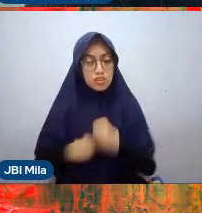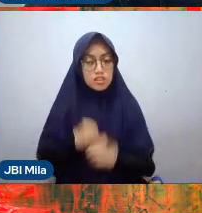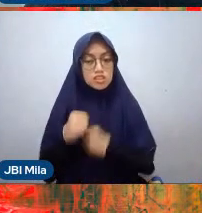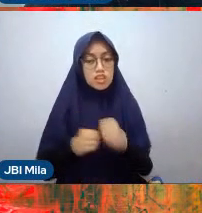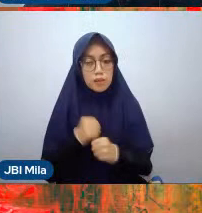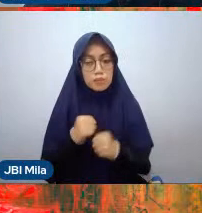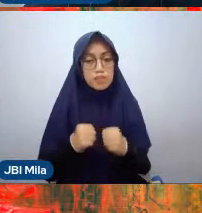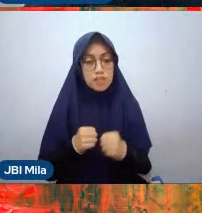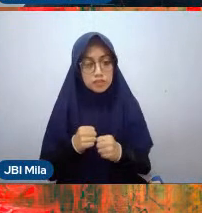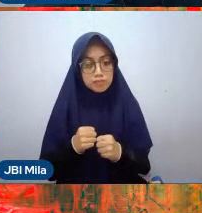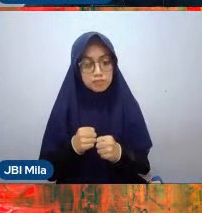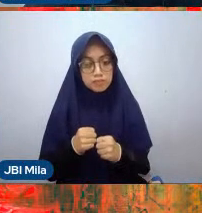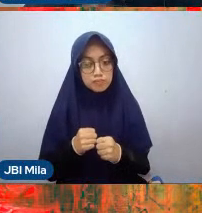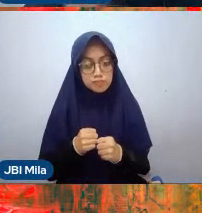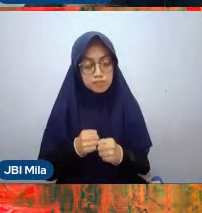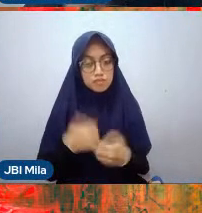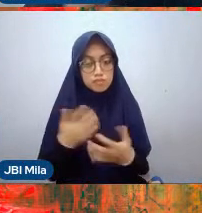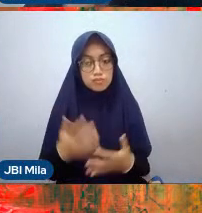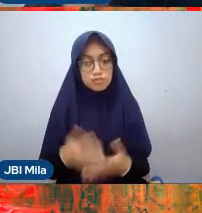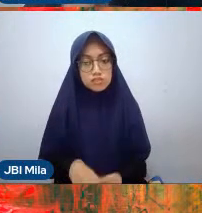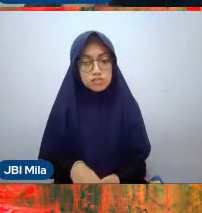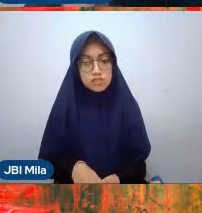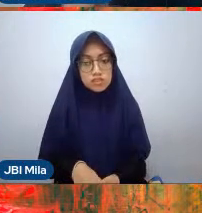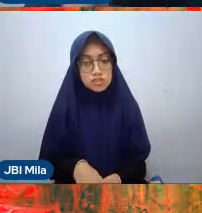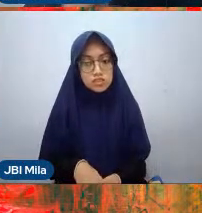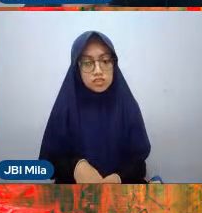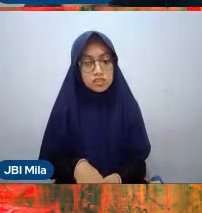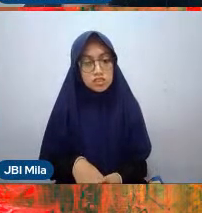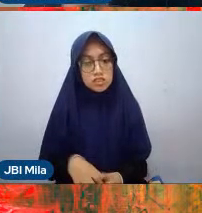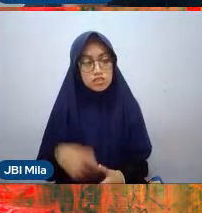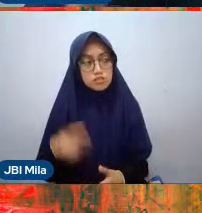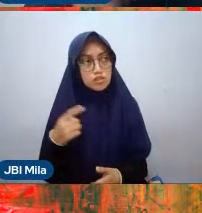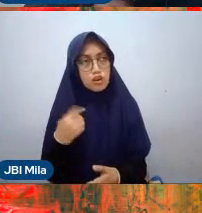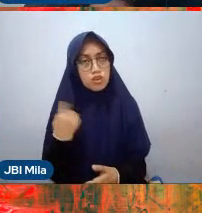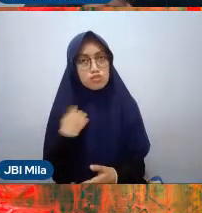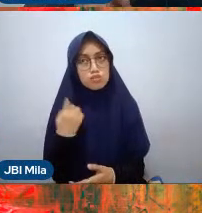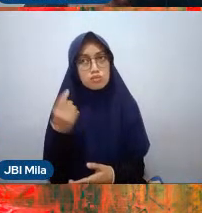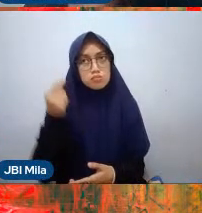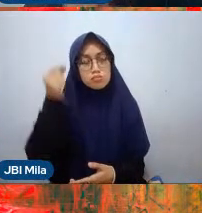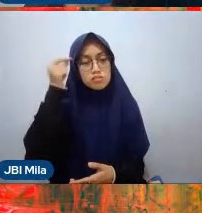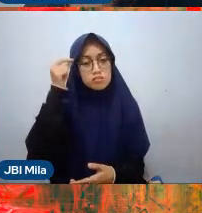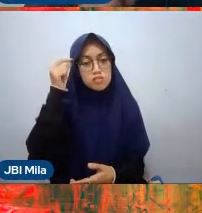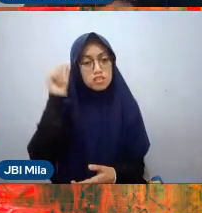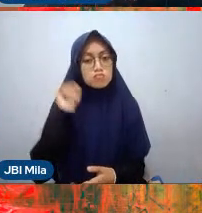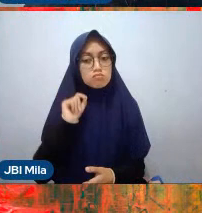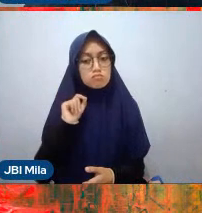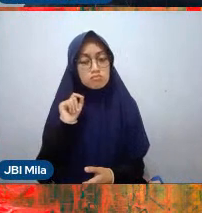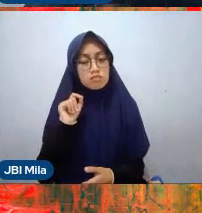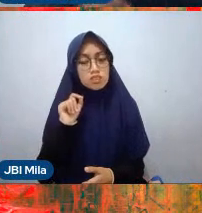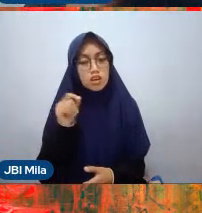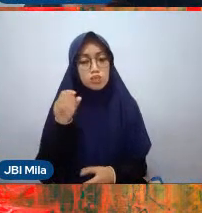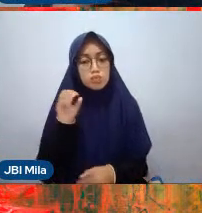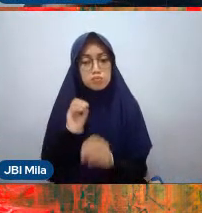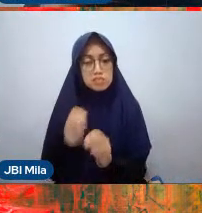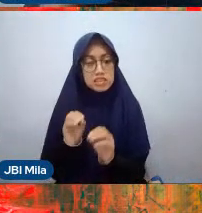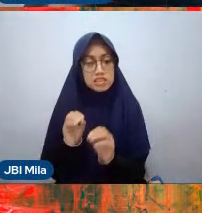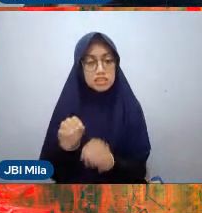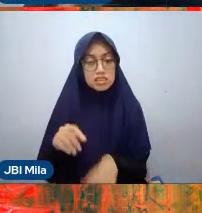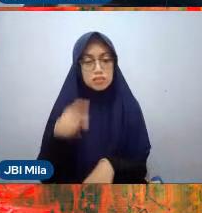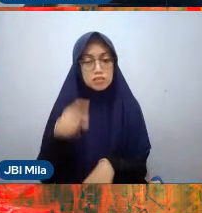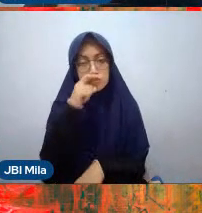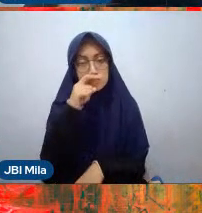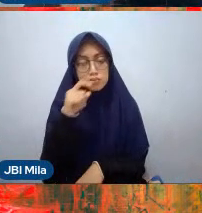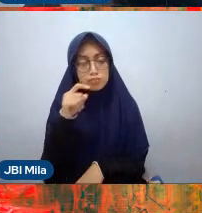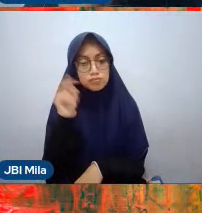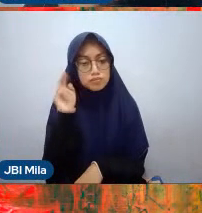memahami sosial emosi. Saya cuman pengen pesan nih ke bapak ibu guru terutama,